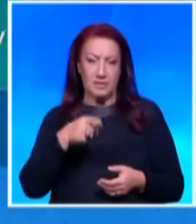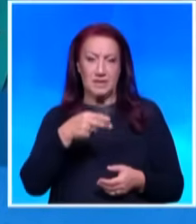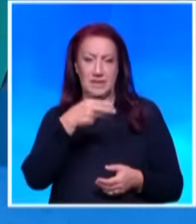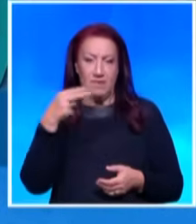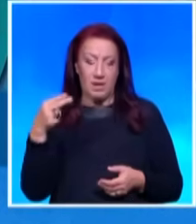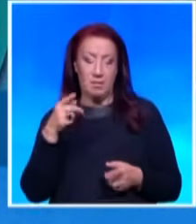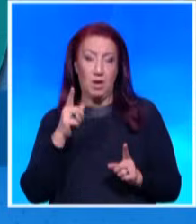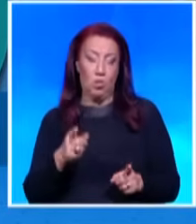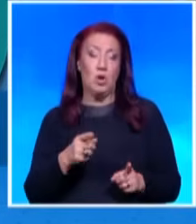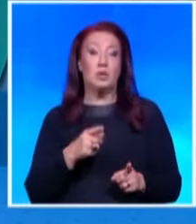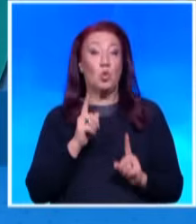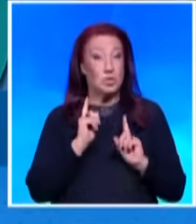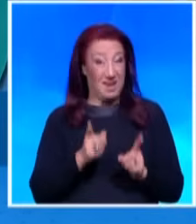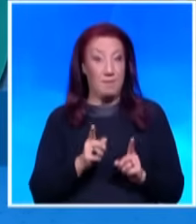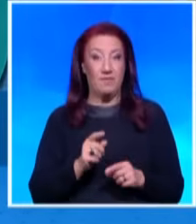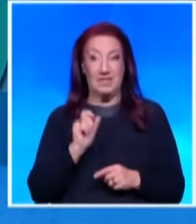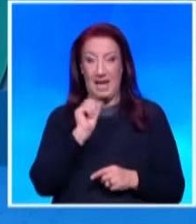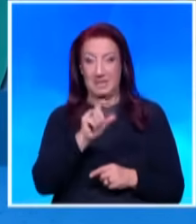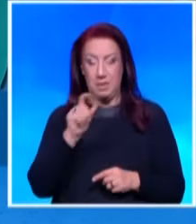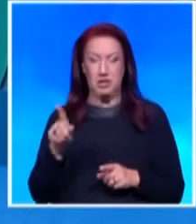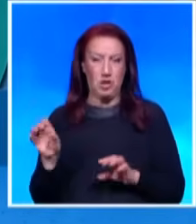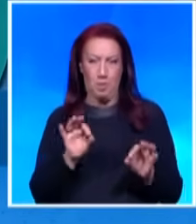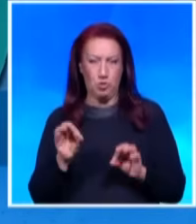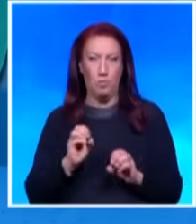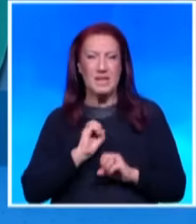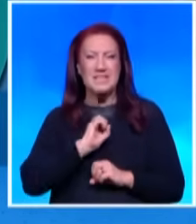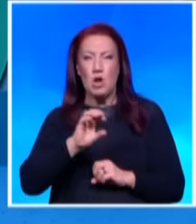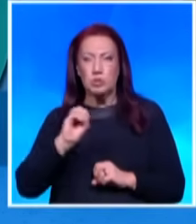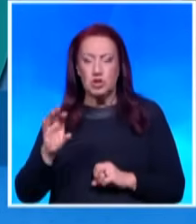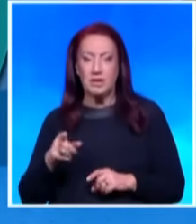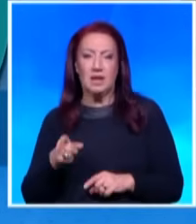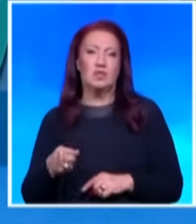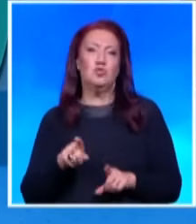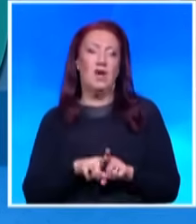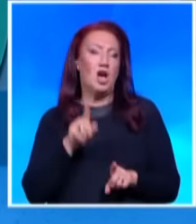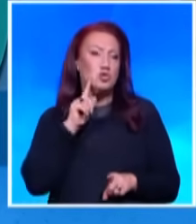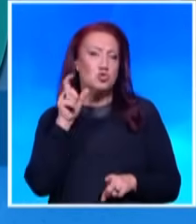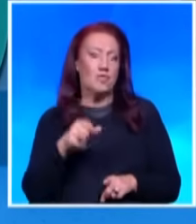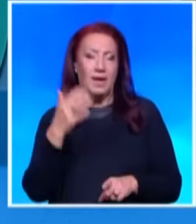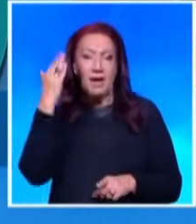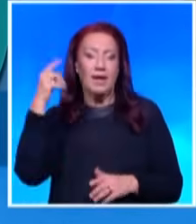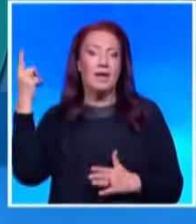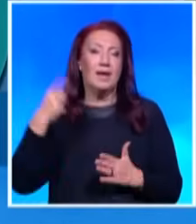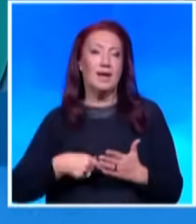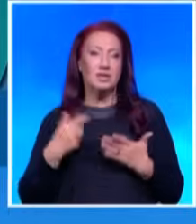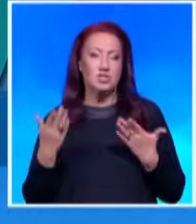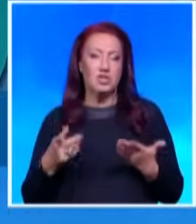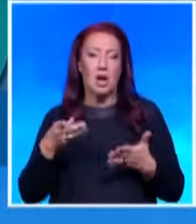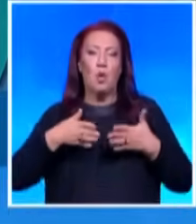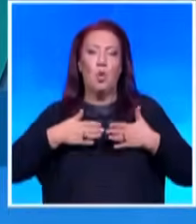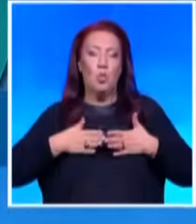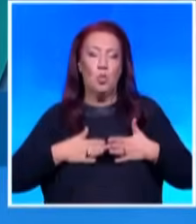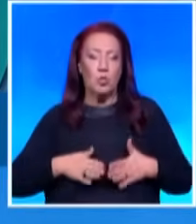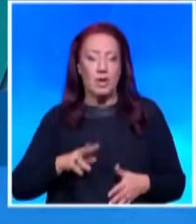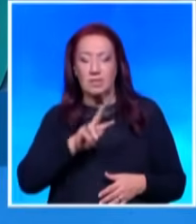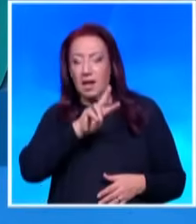за изпращането на съобщенията, заяви, че се касае за човешка грешка, че техен служител всъщност е бил уморен и е